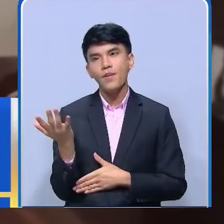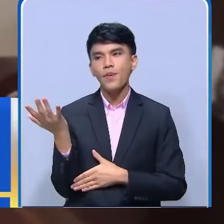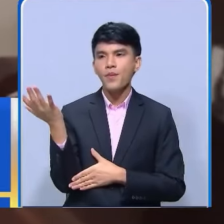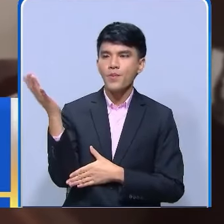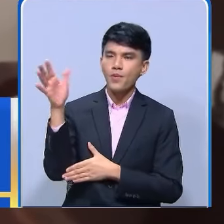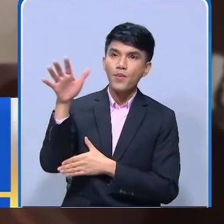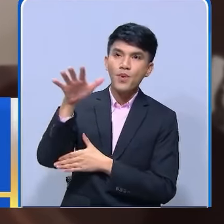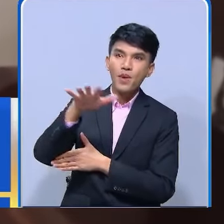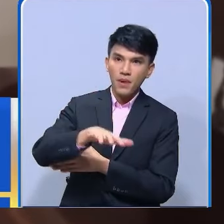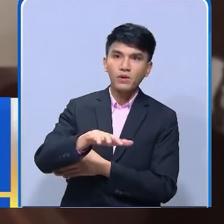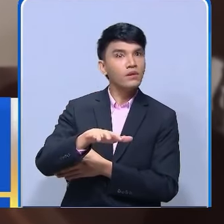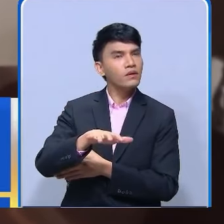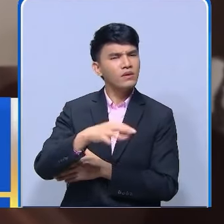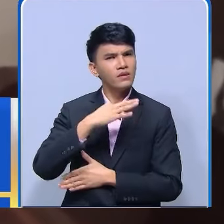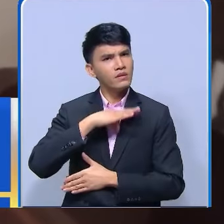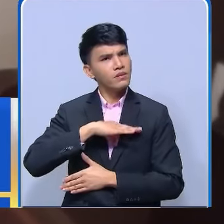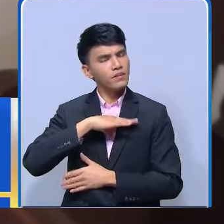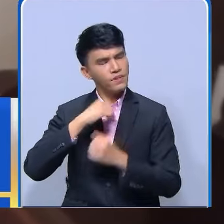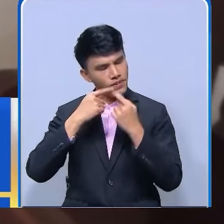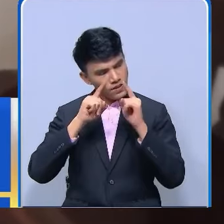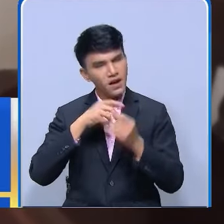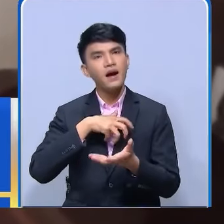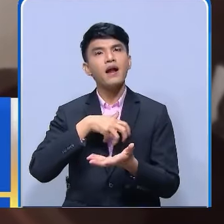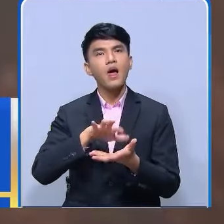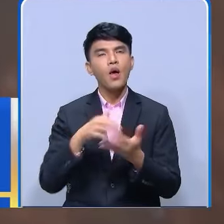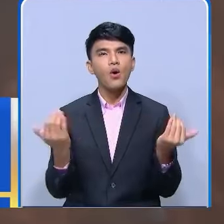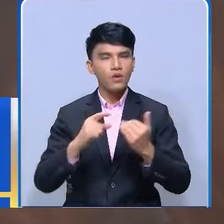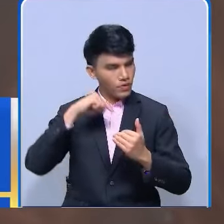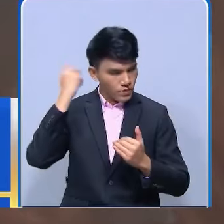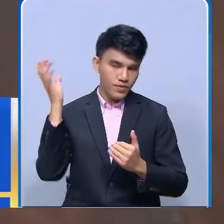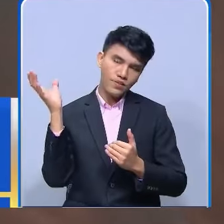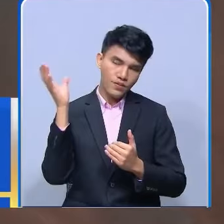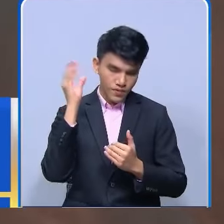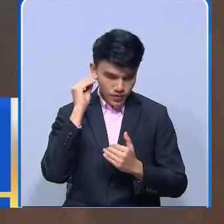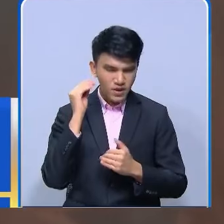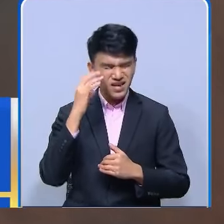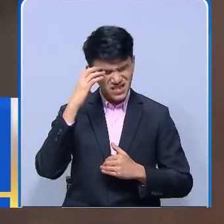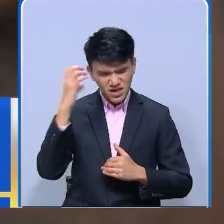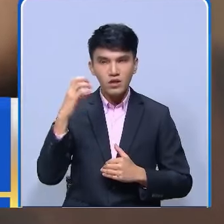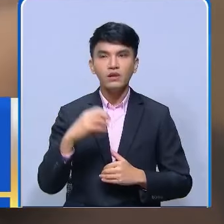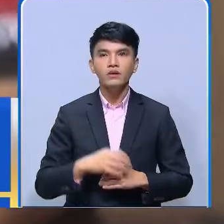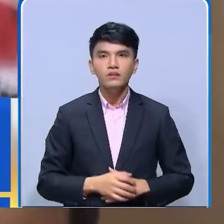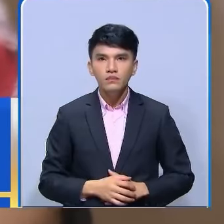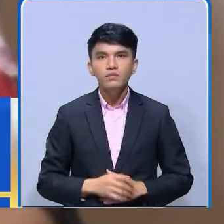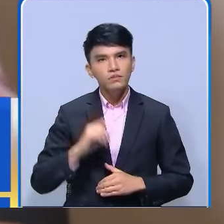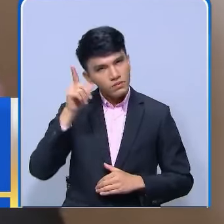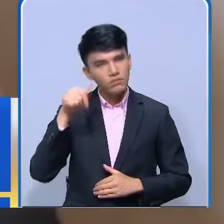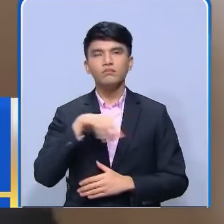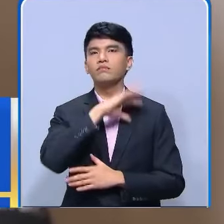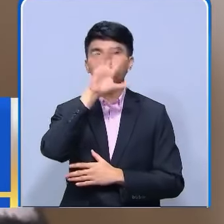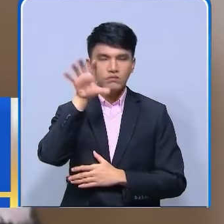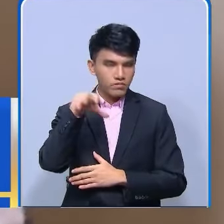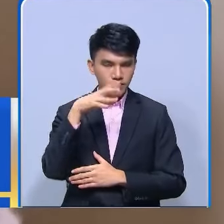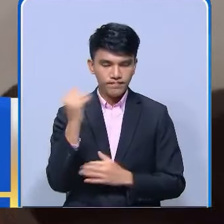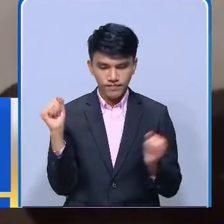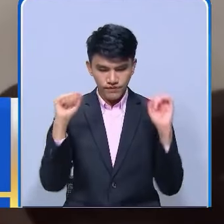ไม่กลับมาตามนัดคราวนี้เอะใจและก็เลยตัดสินใจเล่าเรื่องนี้ให้ลูกสาวฟังลูกสาวโกรธเลยโมโหบอกแม่ถูกหลอกแล้วก็เลยตั